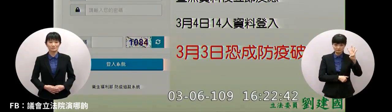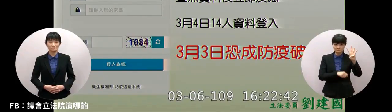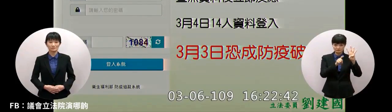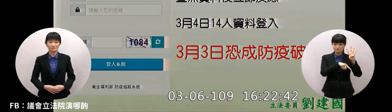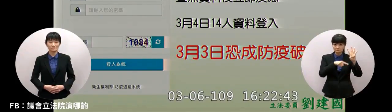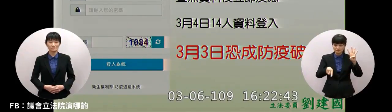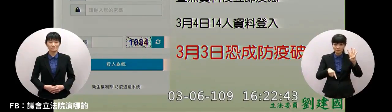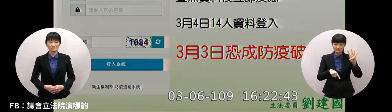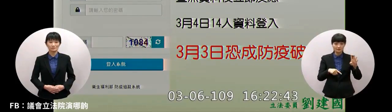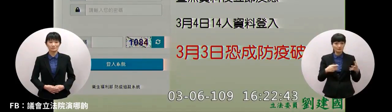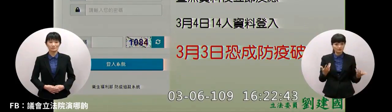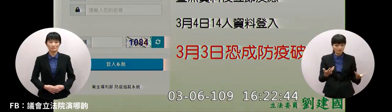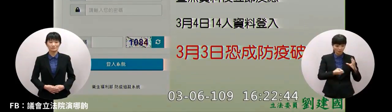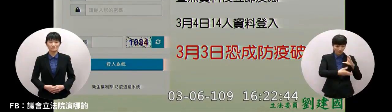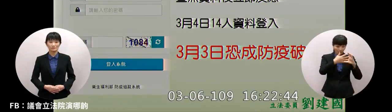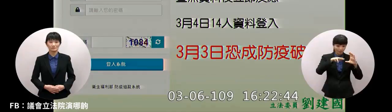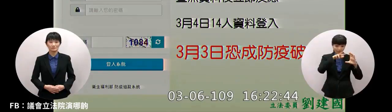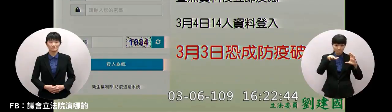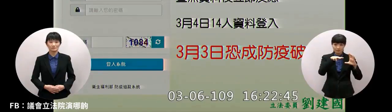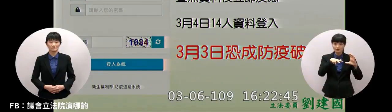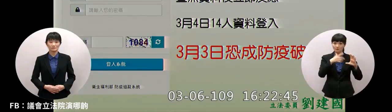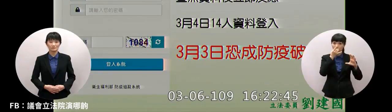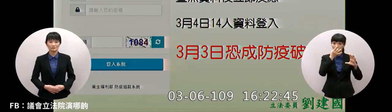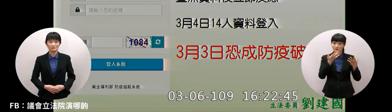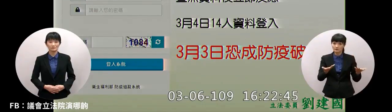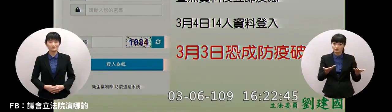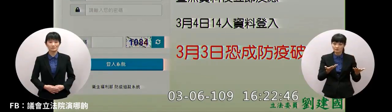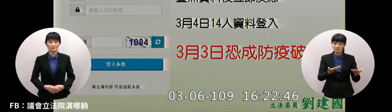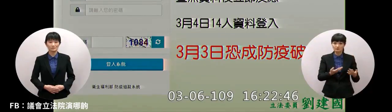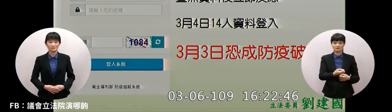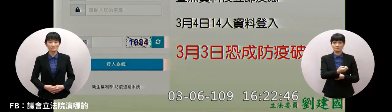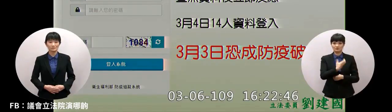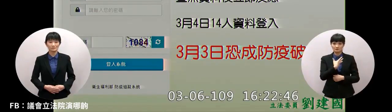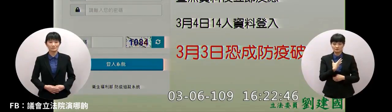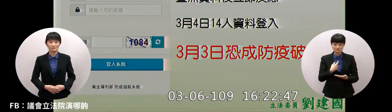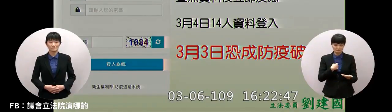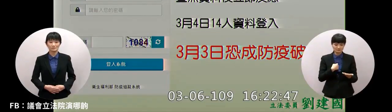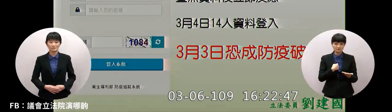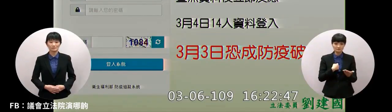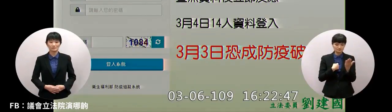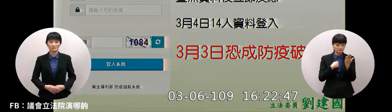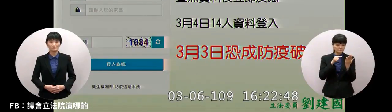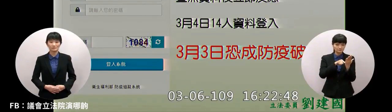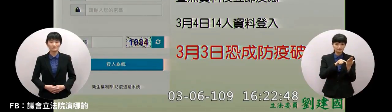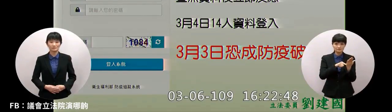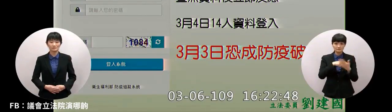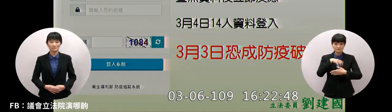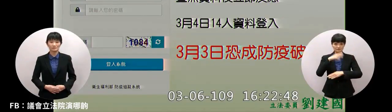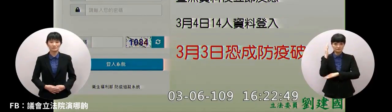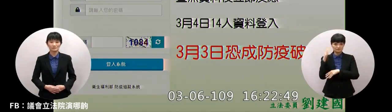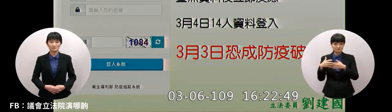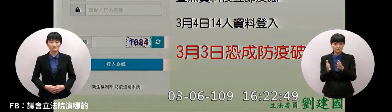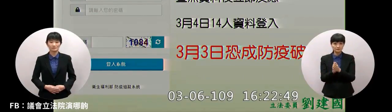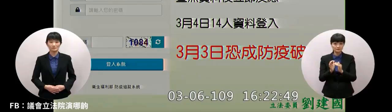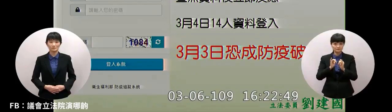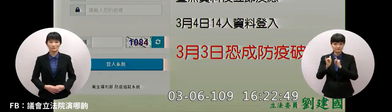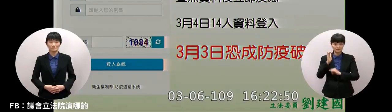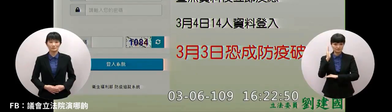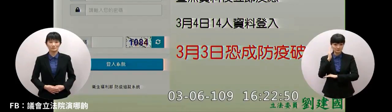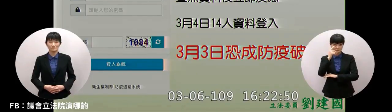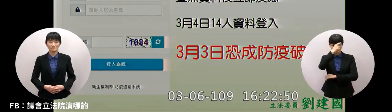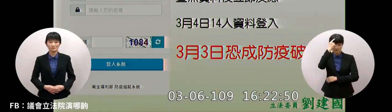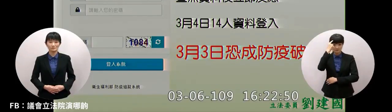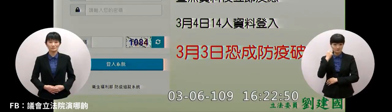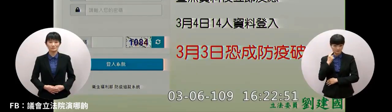本席反映之后，那本席去做相关的一些了解，好，然后结果内政部的民政司那边也赶快